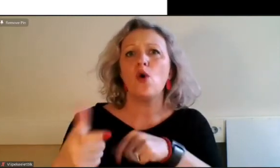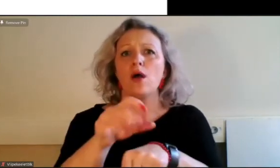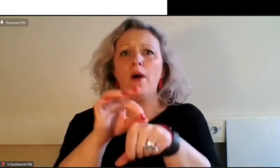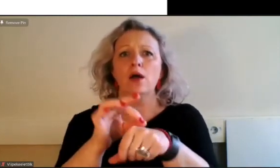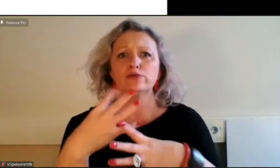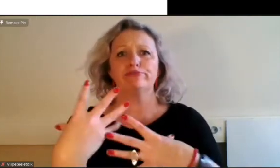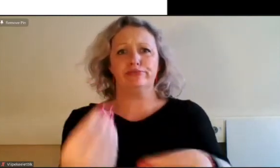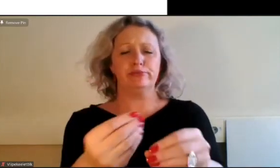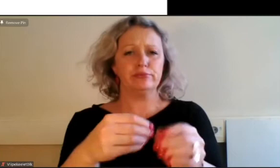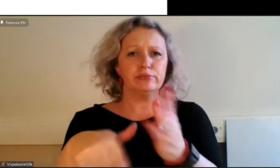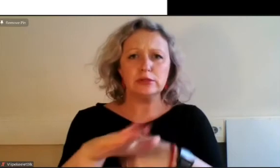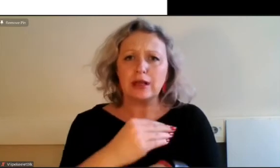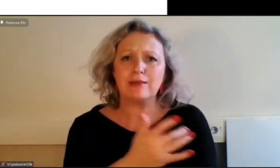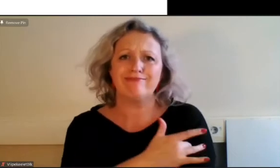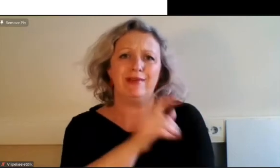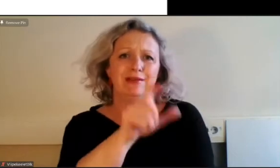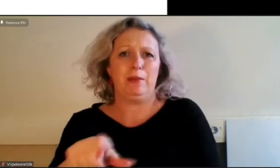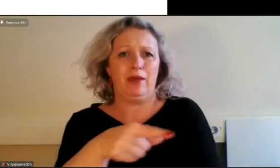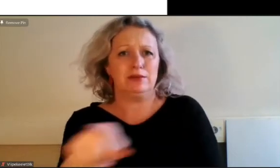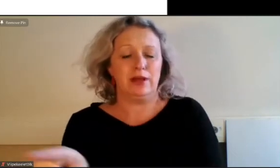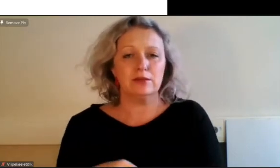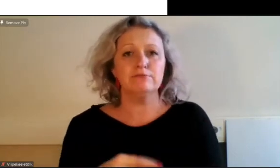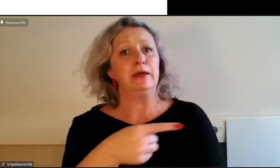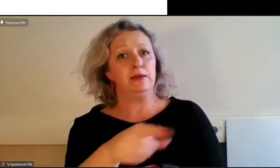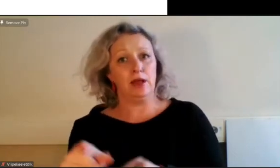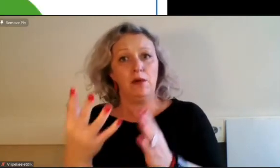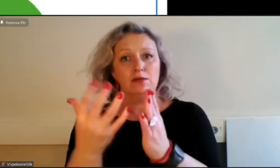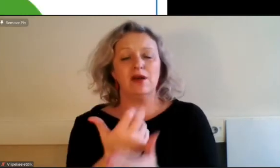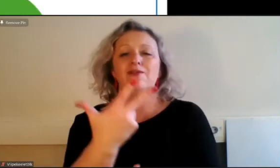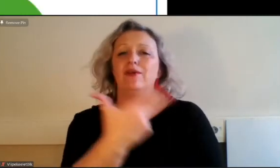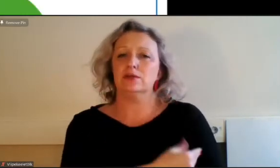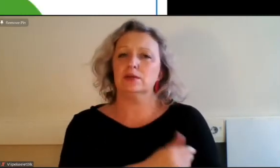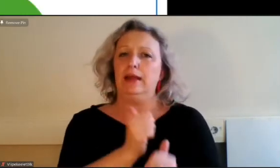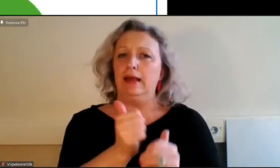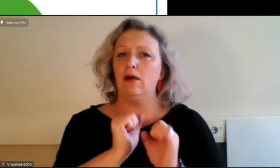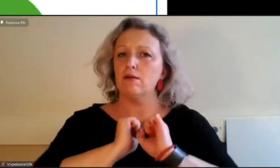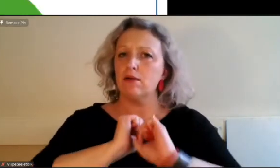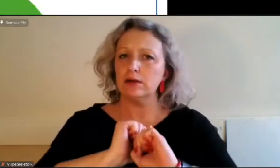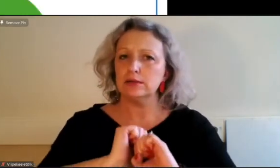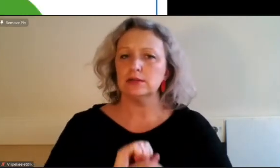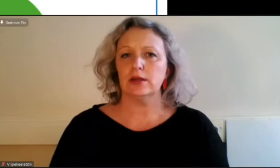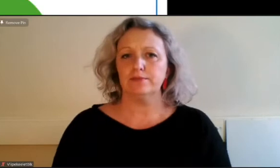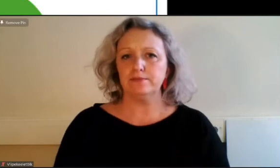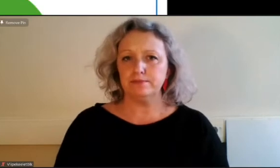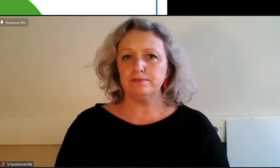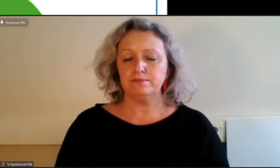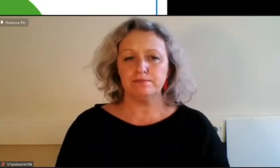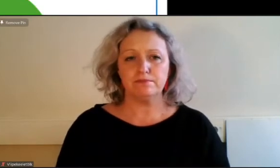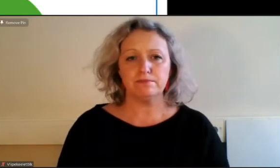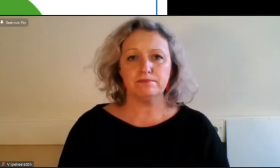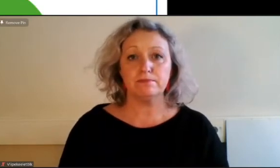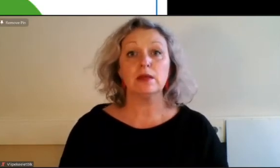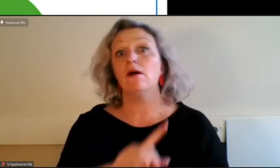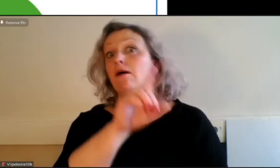vaktsineeritud inimesi nakatub koroonaviirusega. Vaatame seda poolt ka. et eelmise aasta andmed